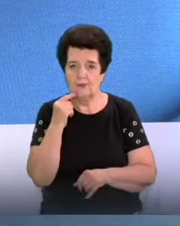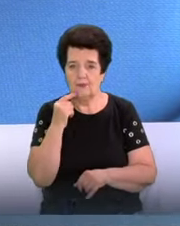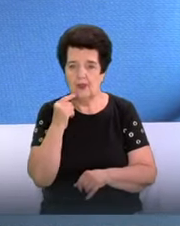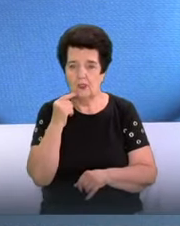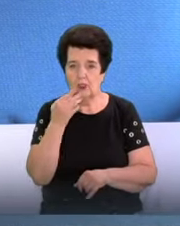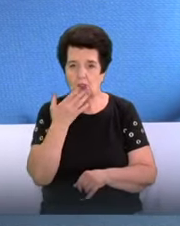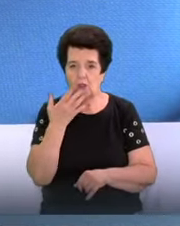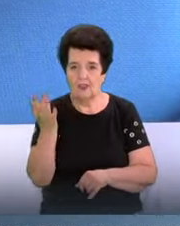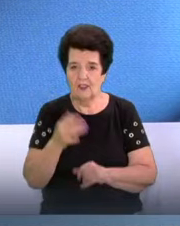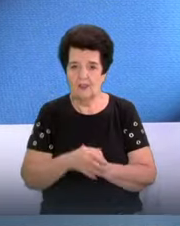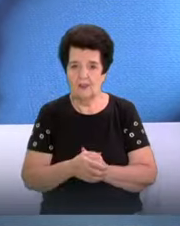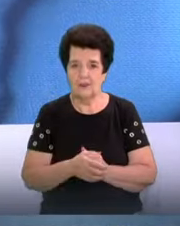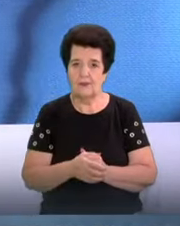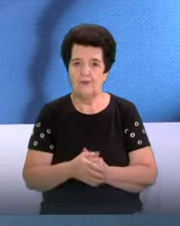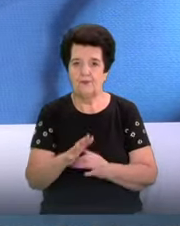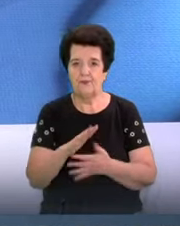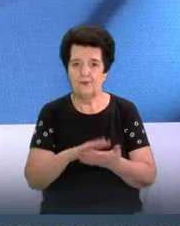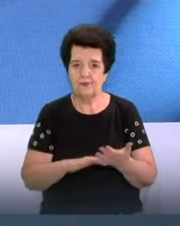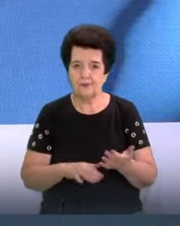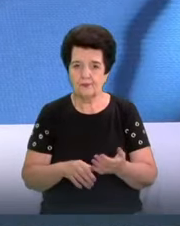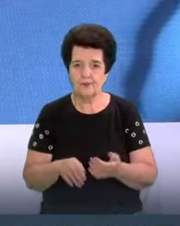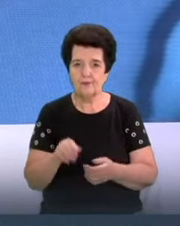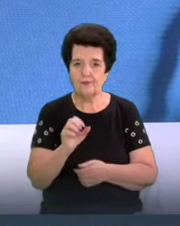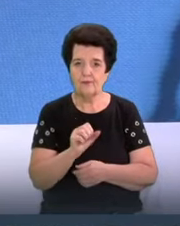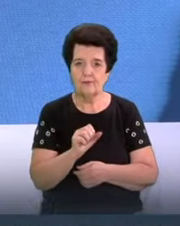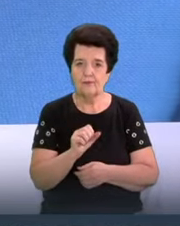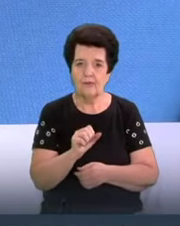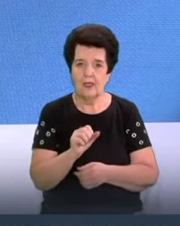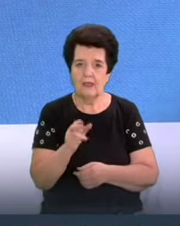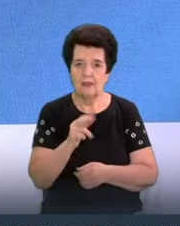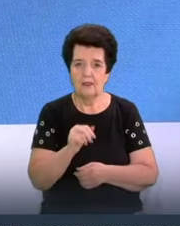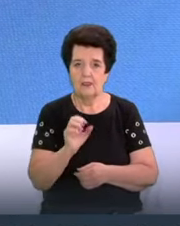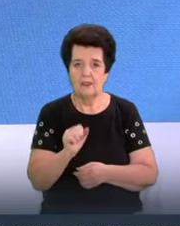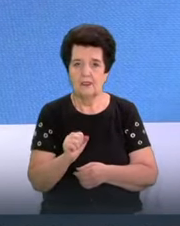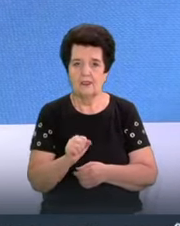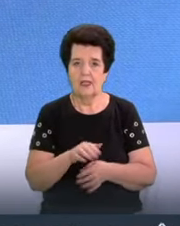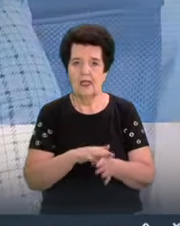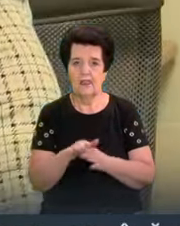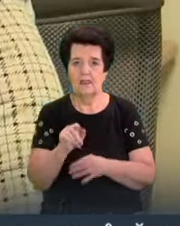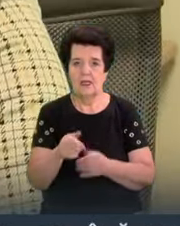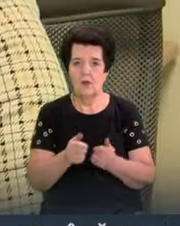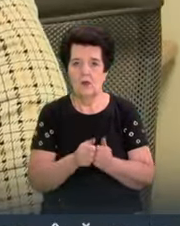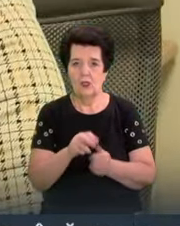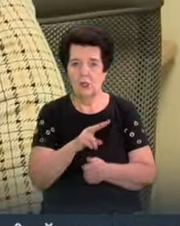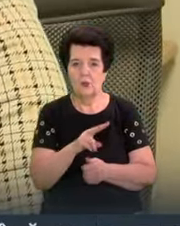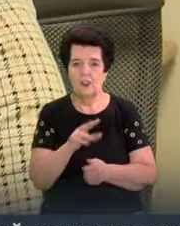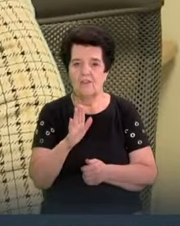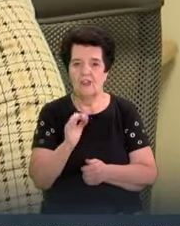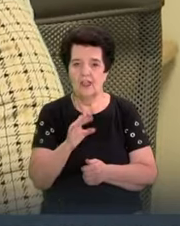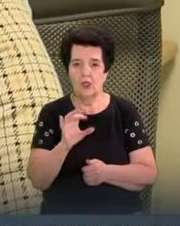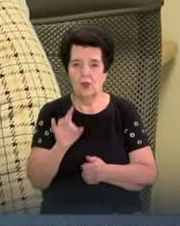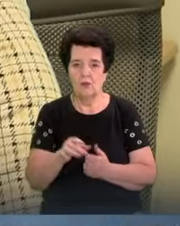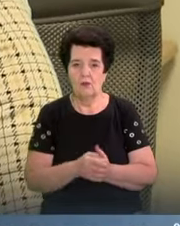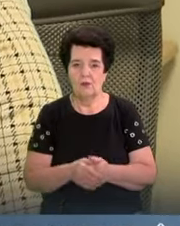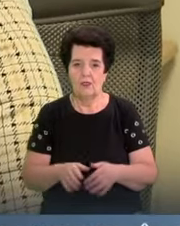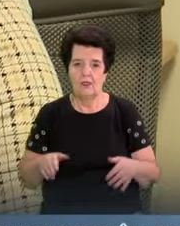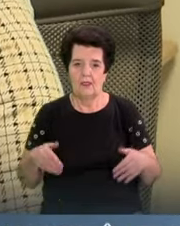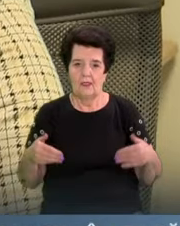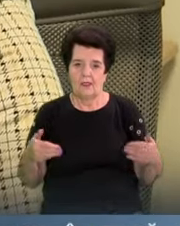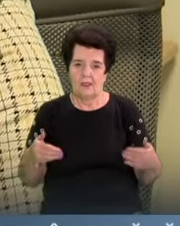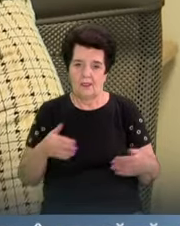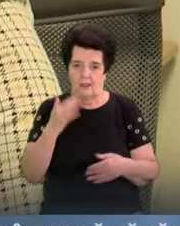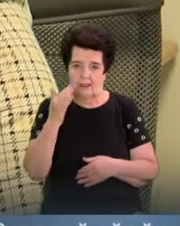Urmează un interviu cu Dan Alexe, realizat de colega mea, Lucia Vieru. Domnule Alexe, ne bucurăm